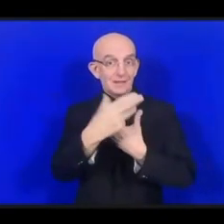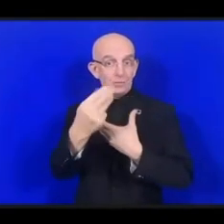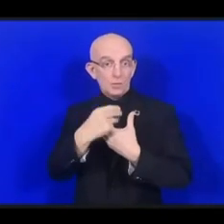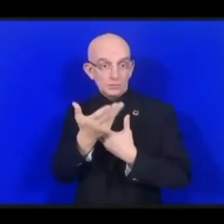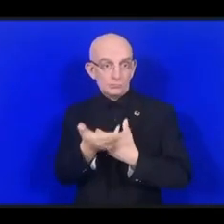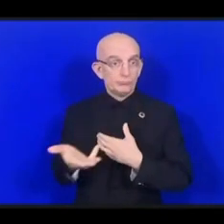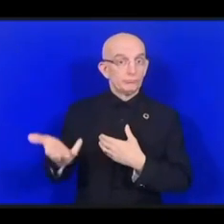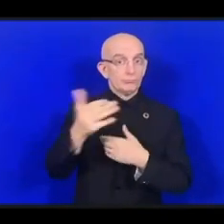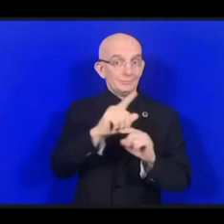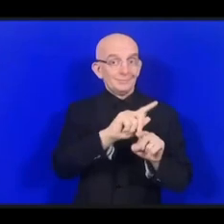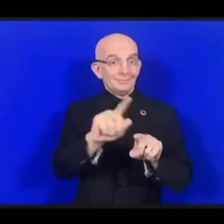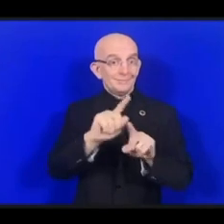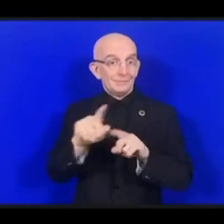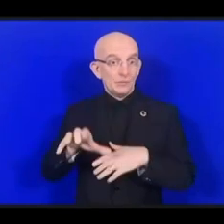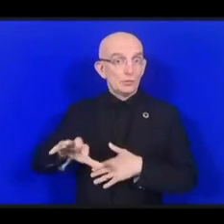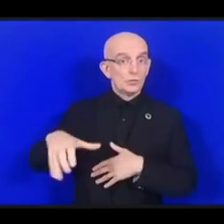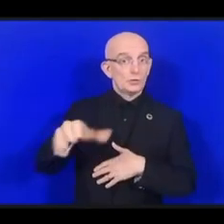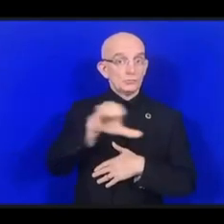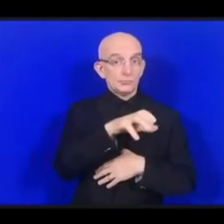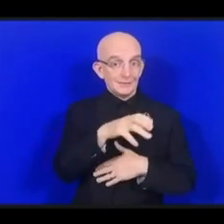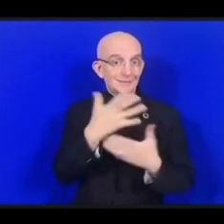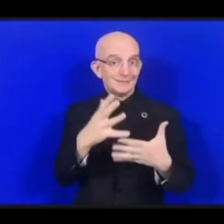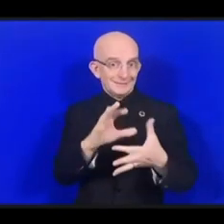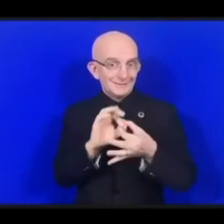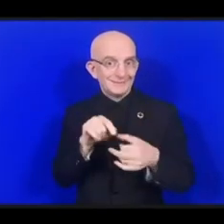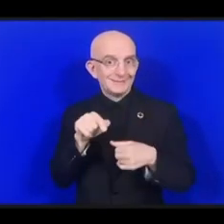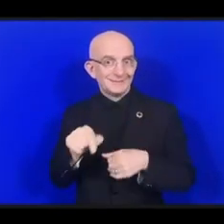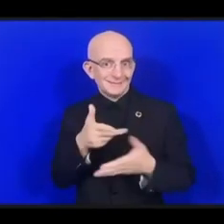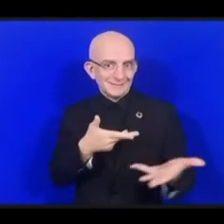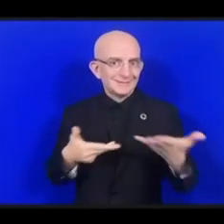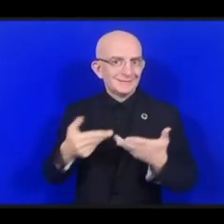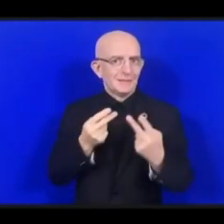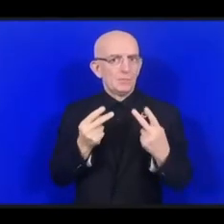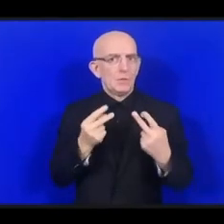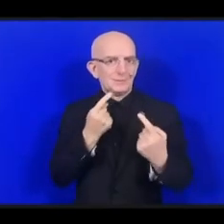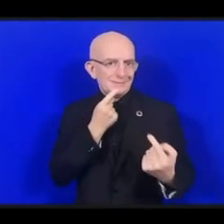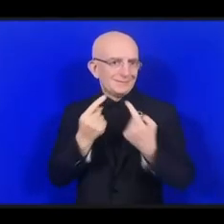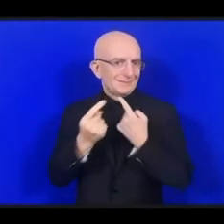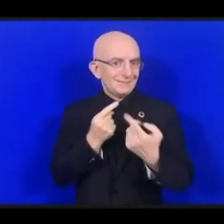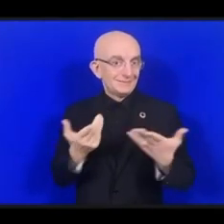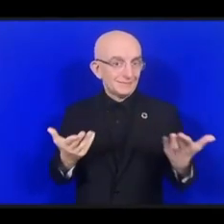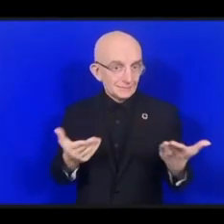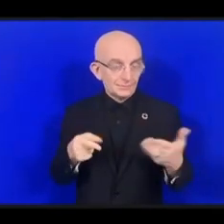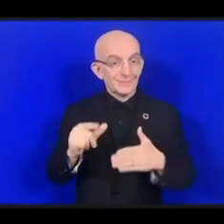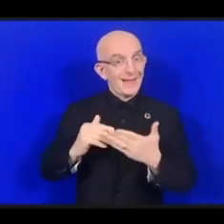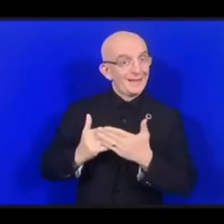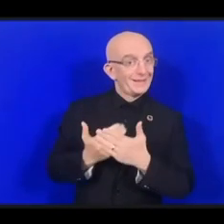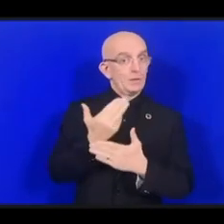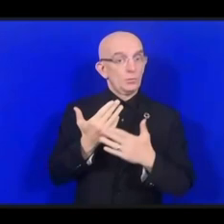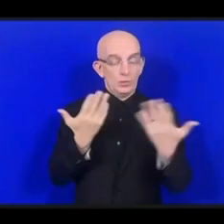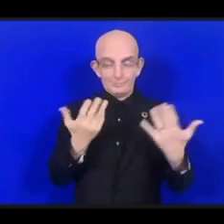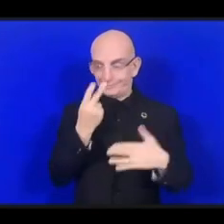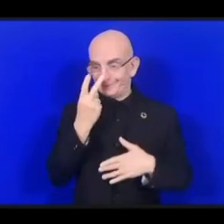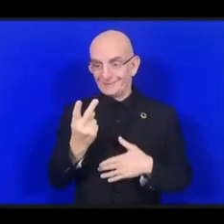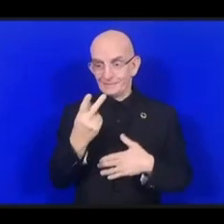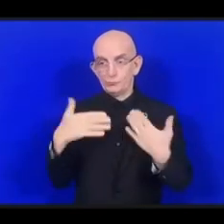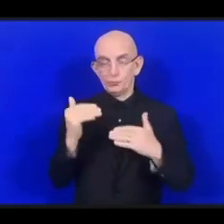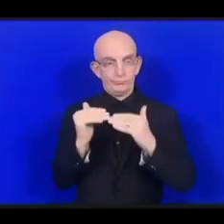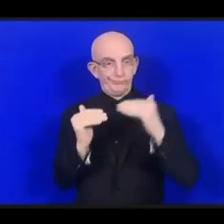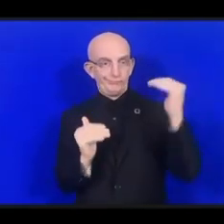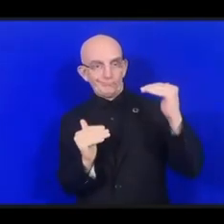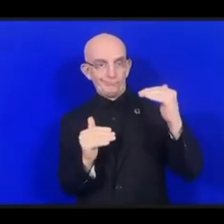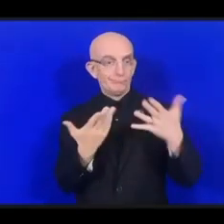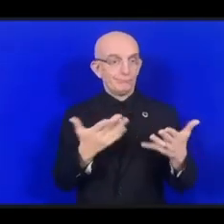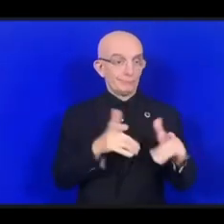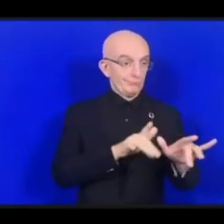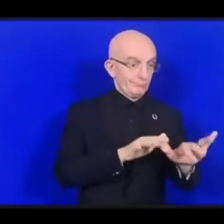尤其呢是在非洲，我们这边经常会讲，就是新的 AI 的殖民主义，我们必须要不惜一切代价的来避